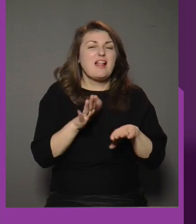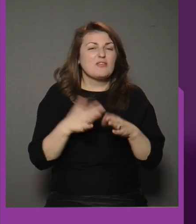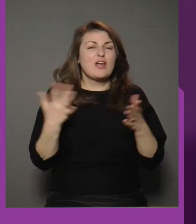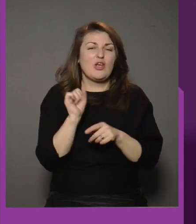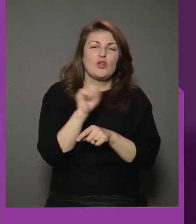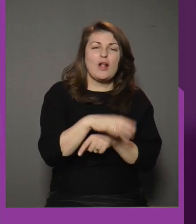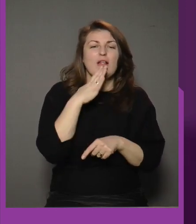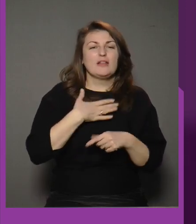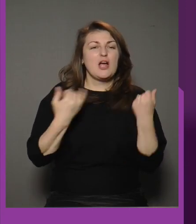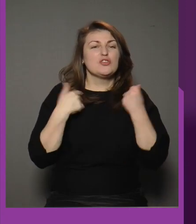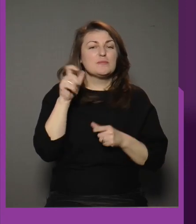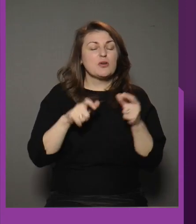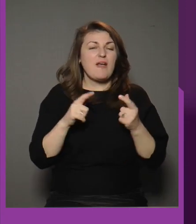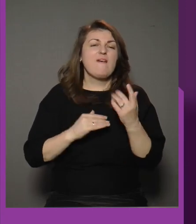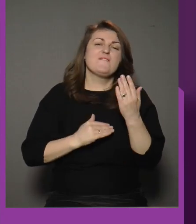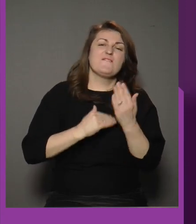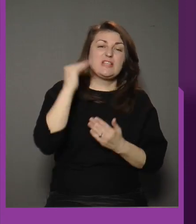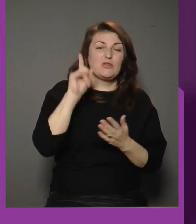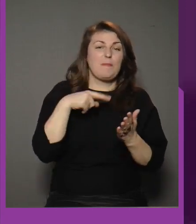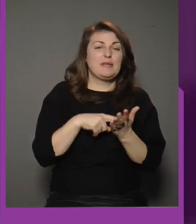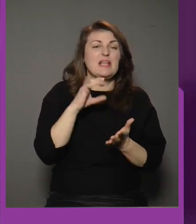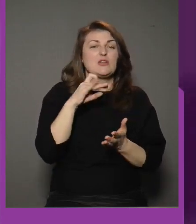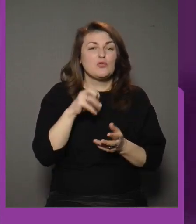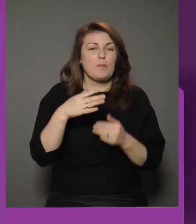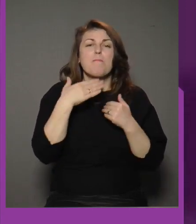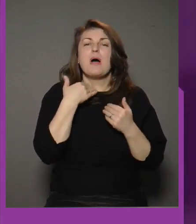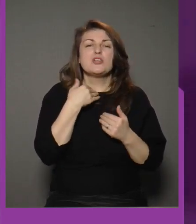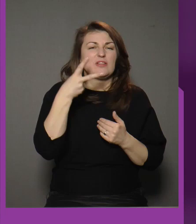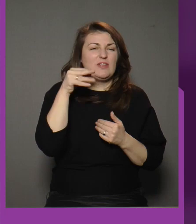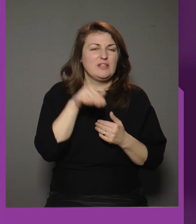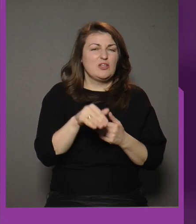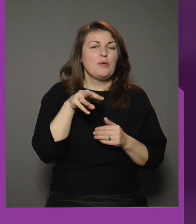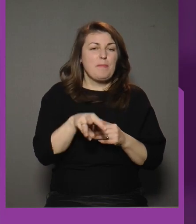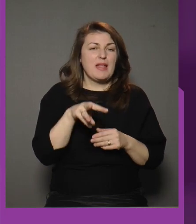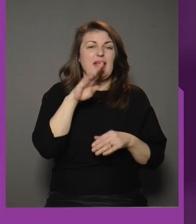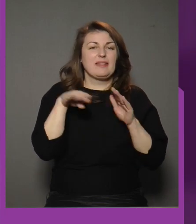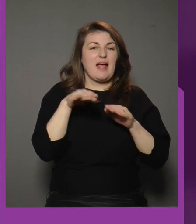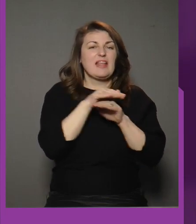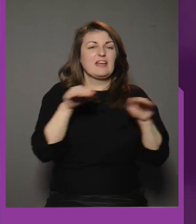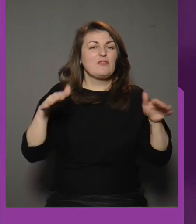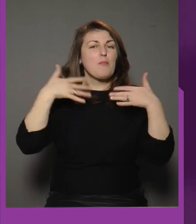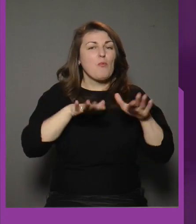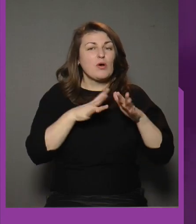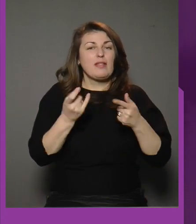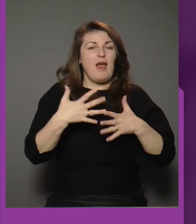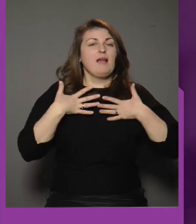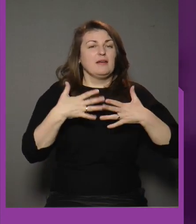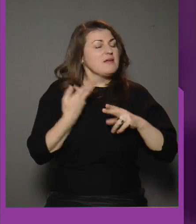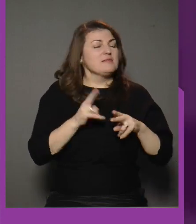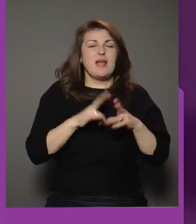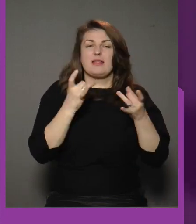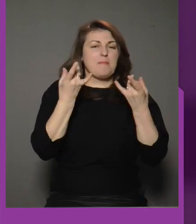наші спортсмени. Висота міста Ерзурум майже 2000 метрів над рівнем моря. Для дихання це